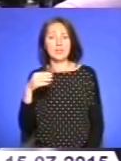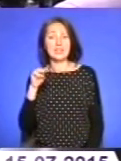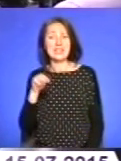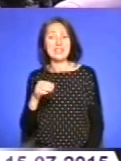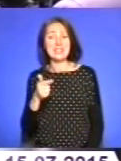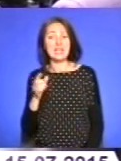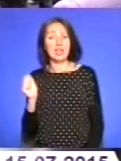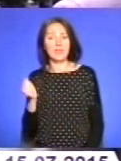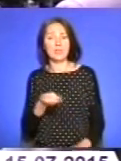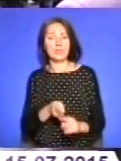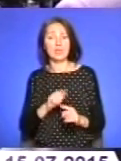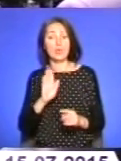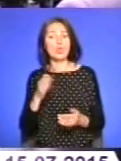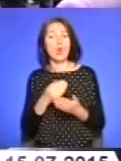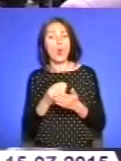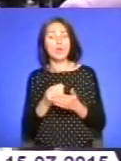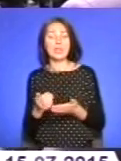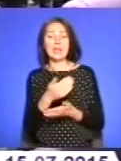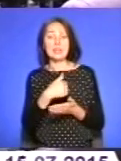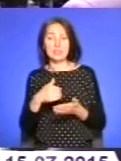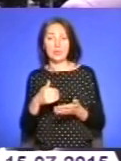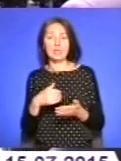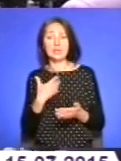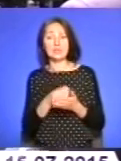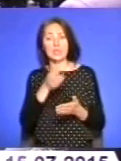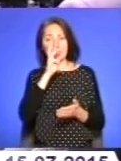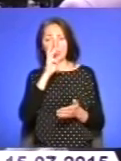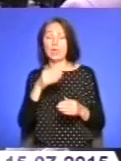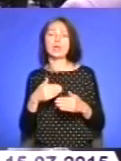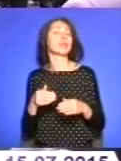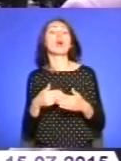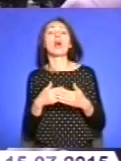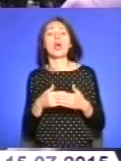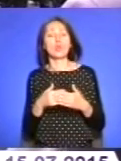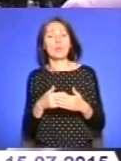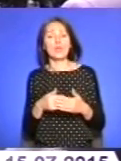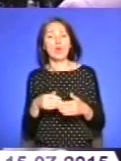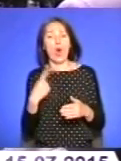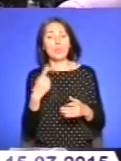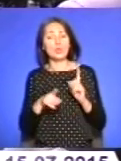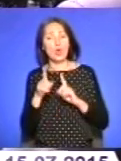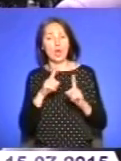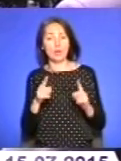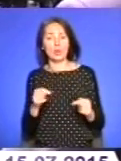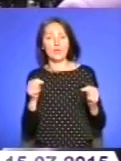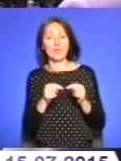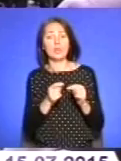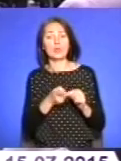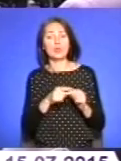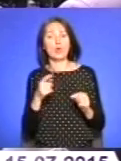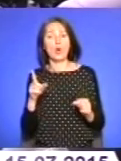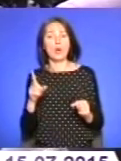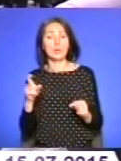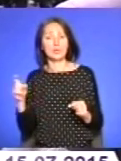1 250 000 гривень. Це були кошти, які зібрані своїх зарплат добровільно обласною радою. Відповідно до цього сотні наших